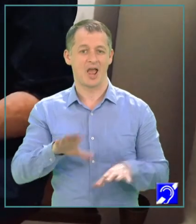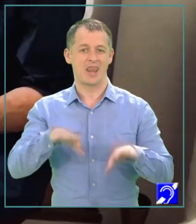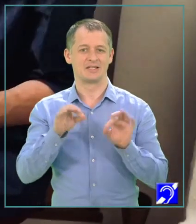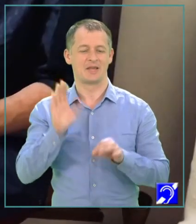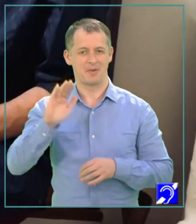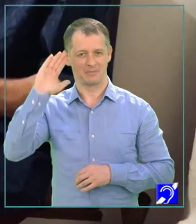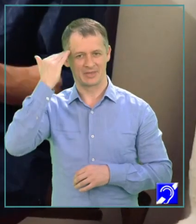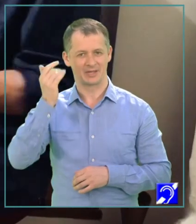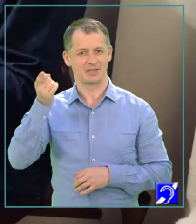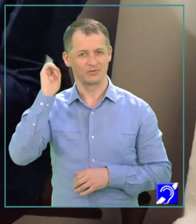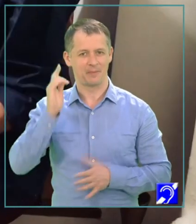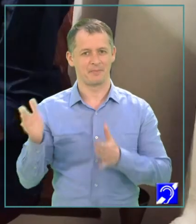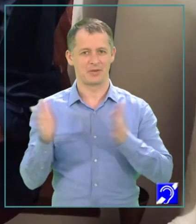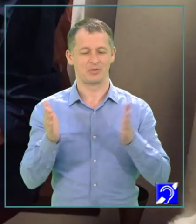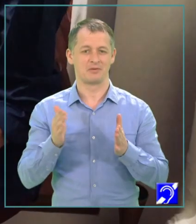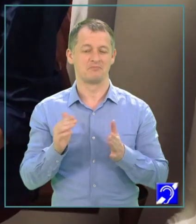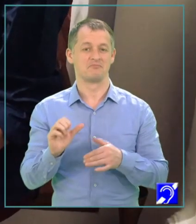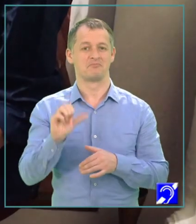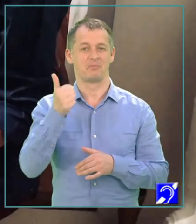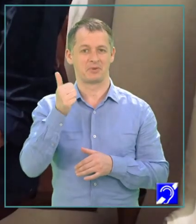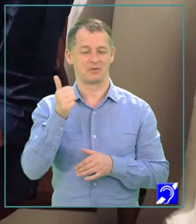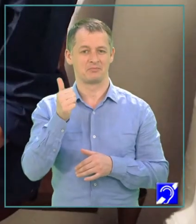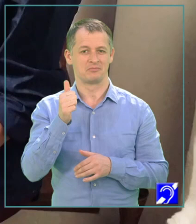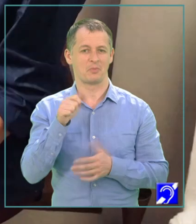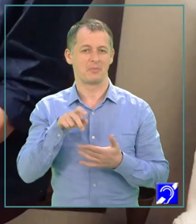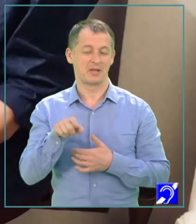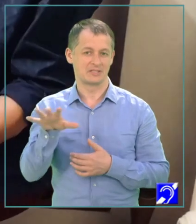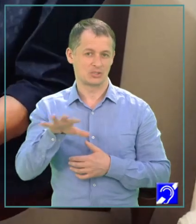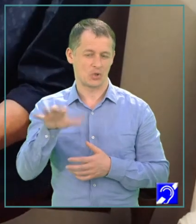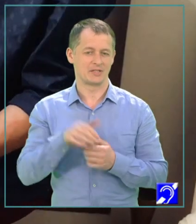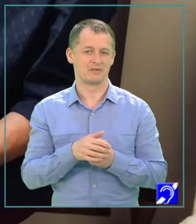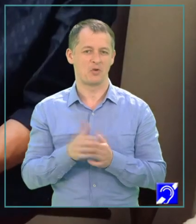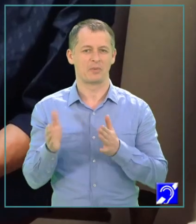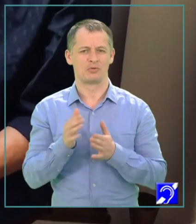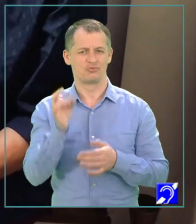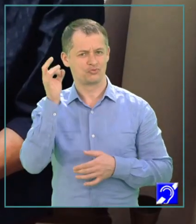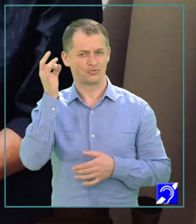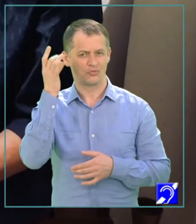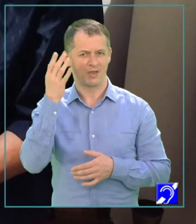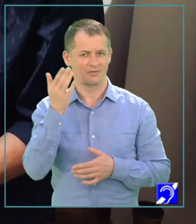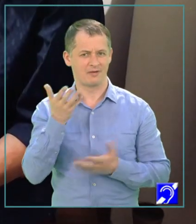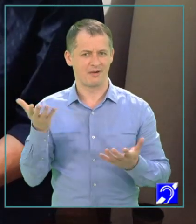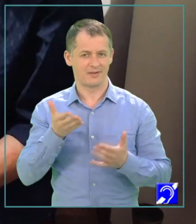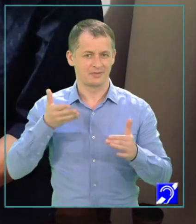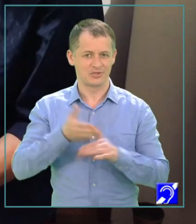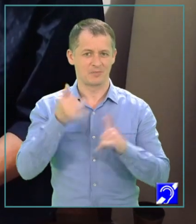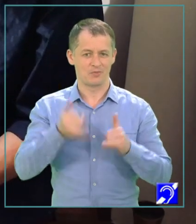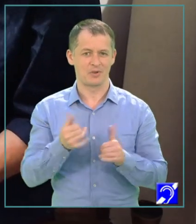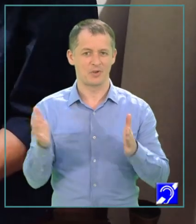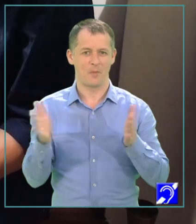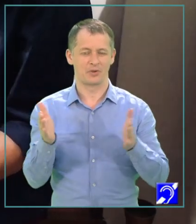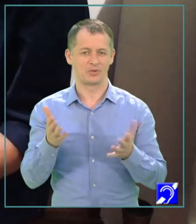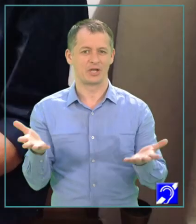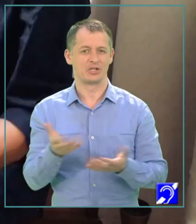amintiri din acea perioadă, mă duc în primul rând în această zonă. E o perioadă ciudată cea pe care o traversăm, o perioadă în care